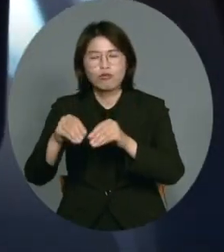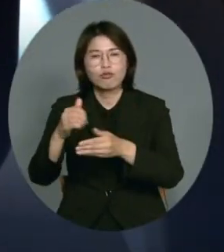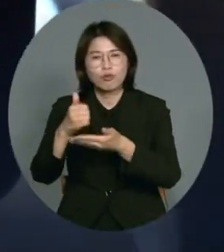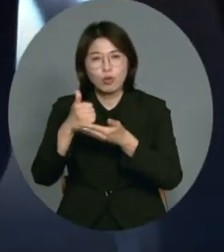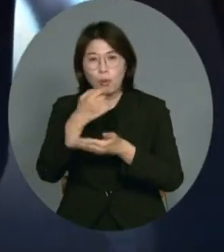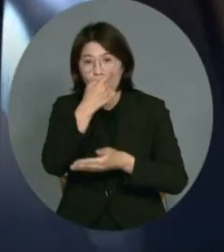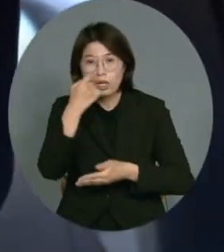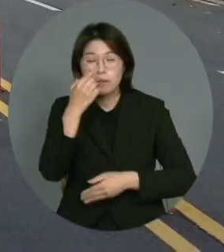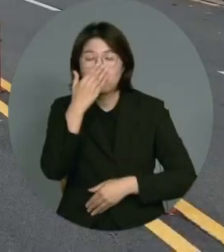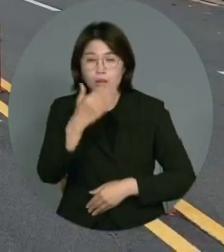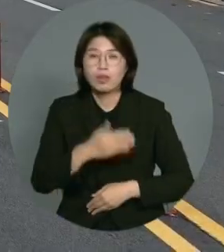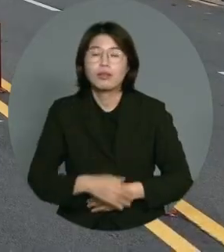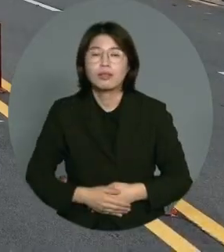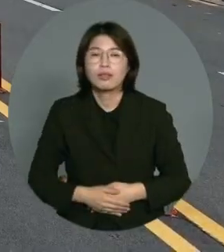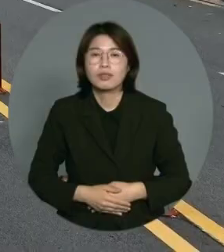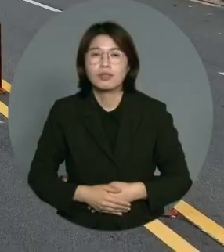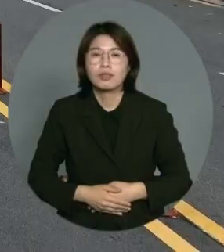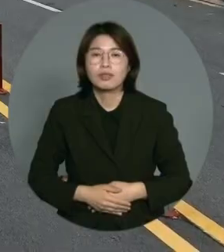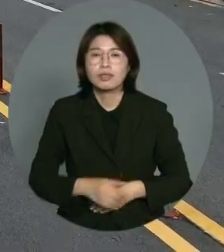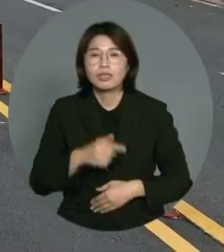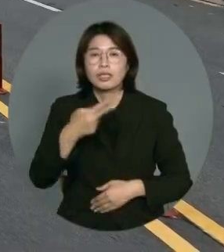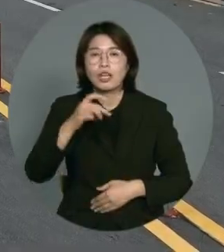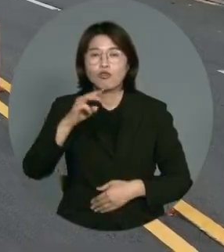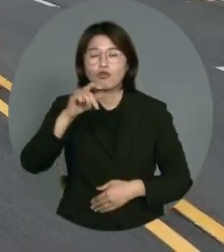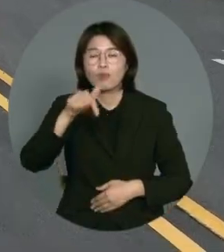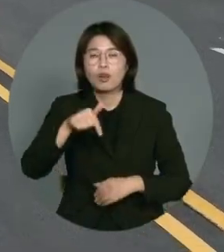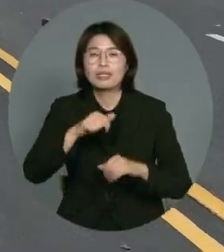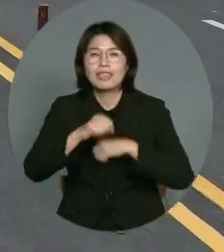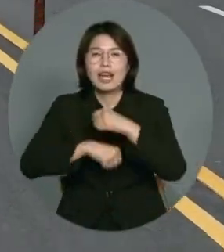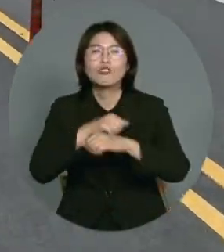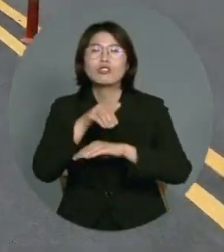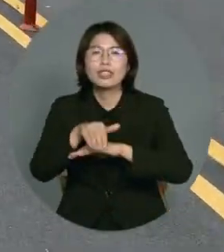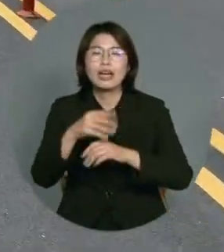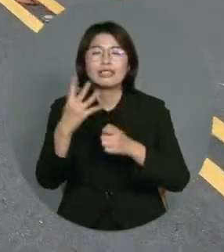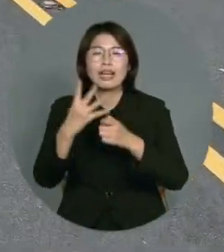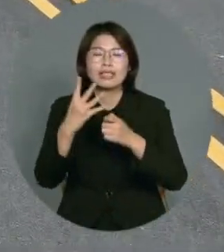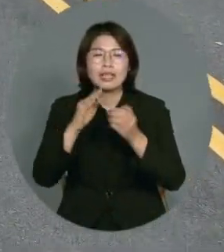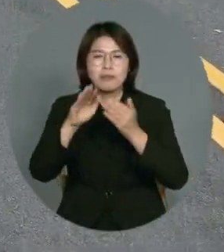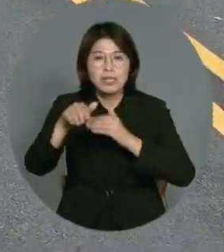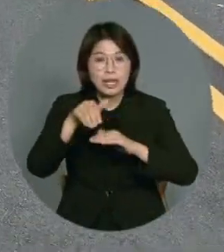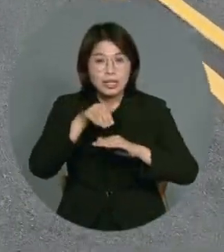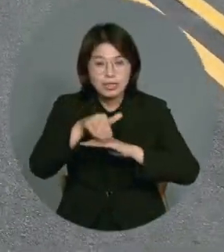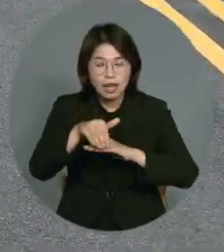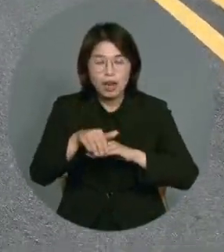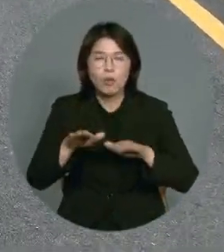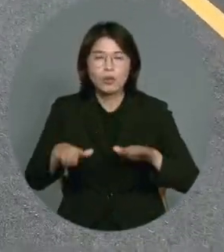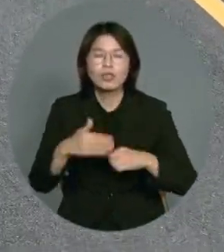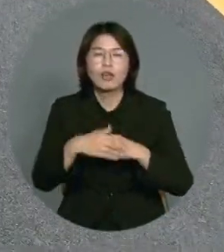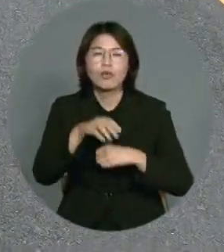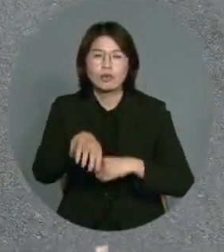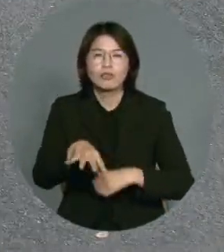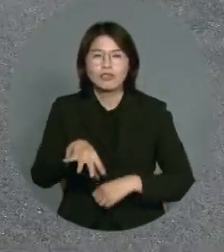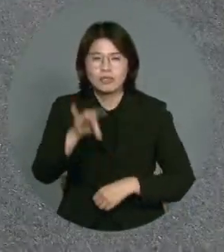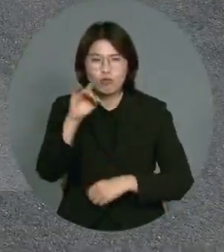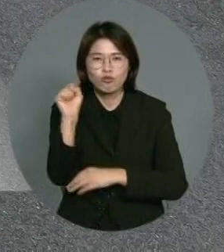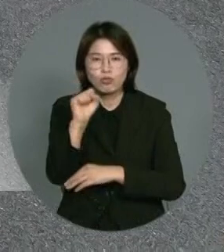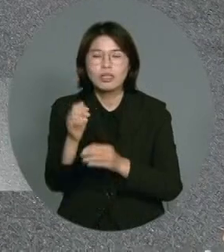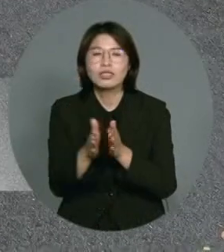수가 있습니다. 달구발 자율차로 불리는 4세대 미래차가 오늘 대구에서 운행을